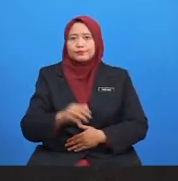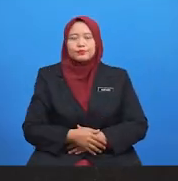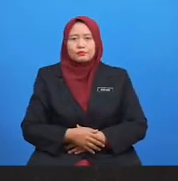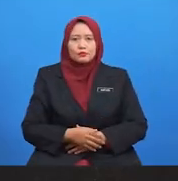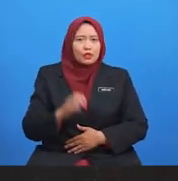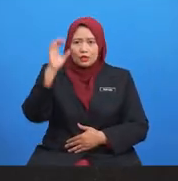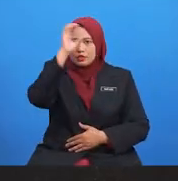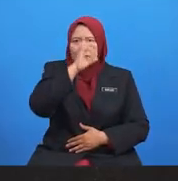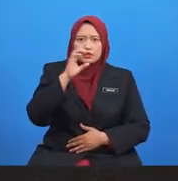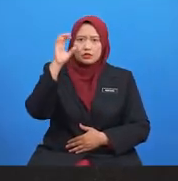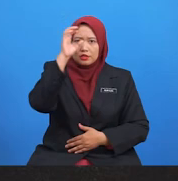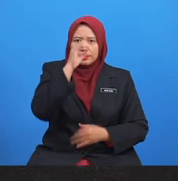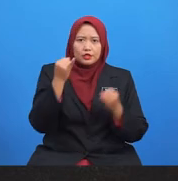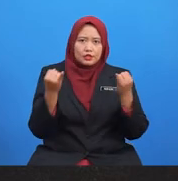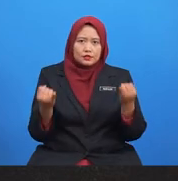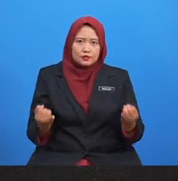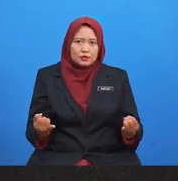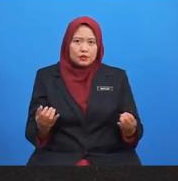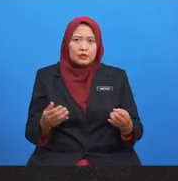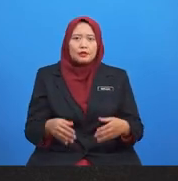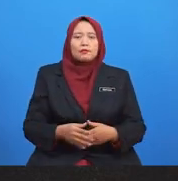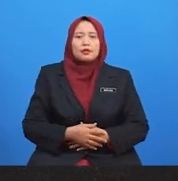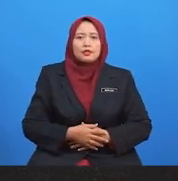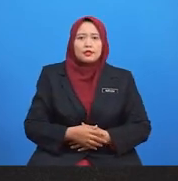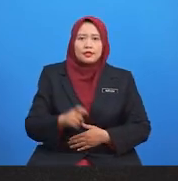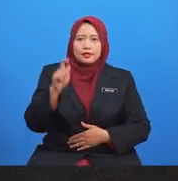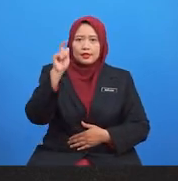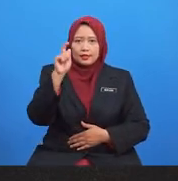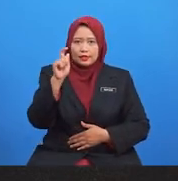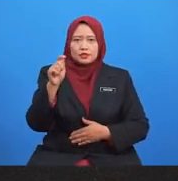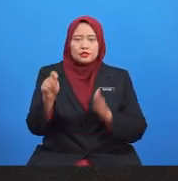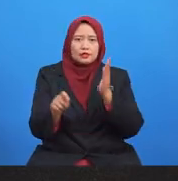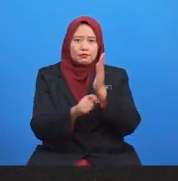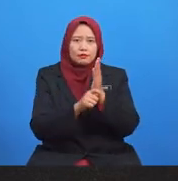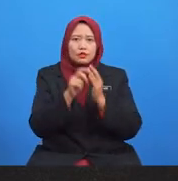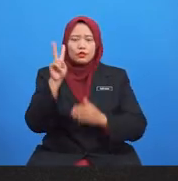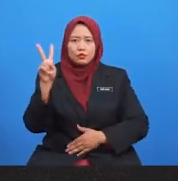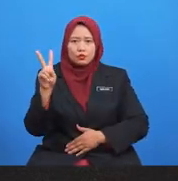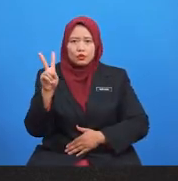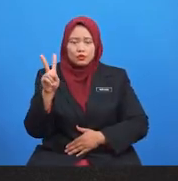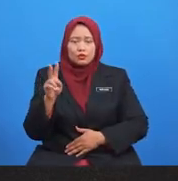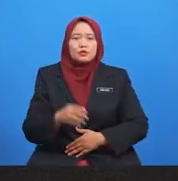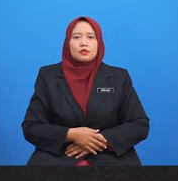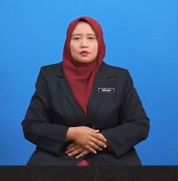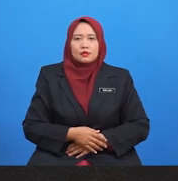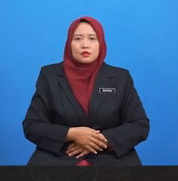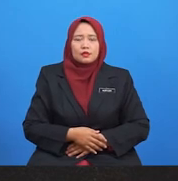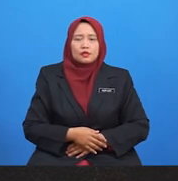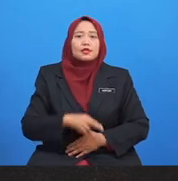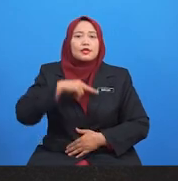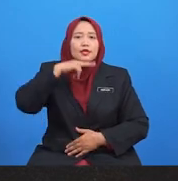Cari isi padu bagi X tambah 2 bagi had negatif 1 hingga 4.